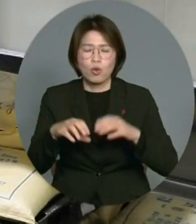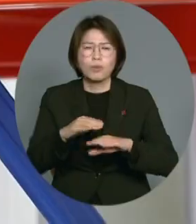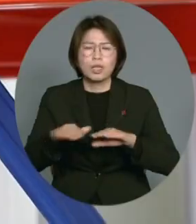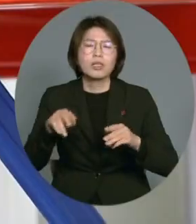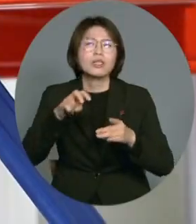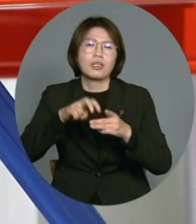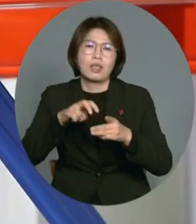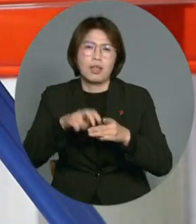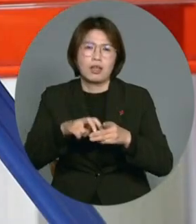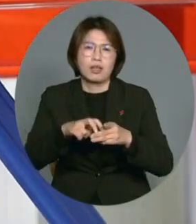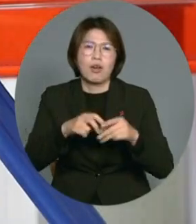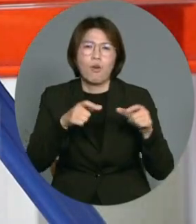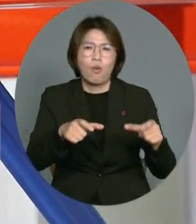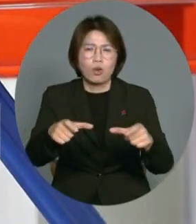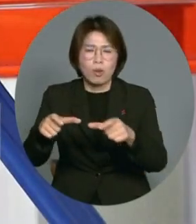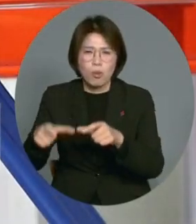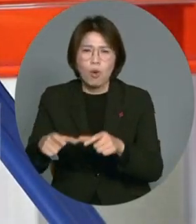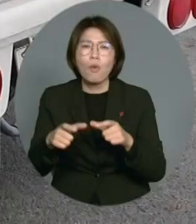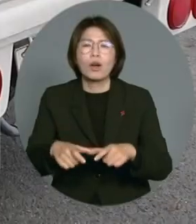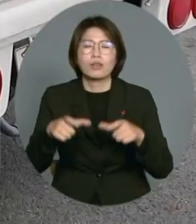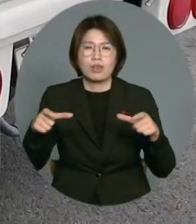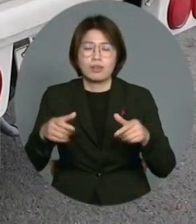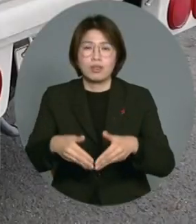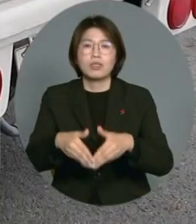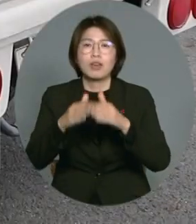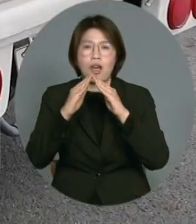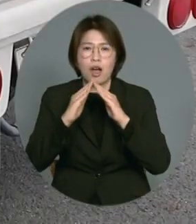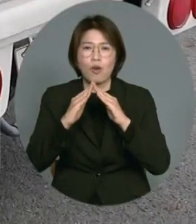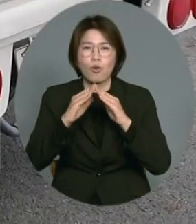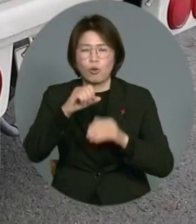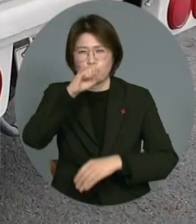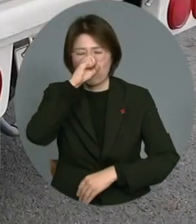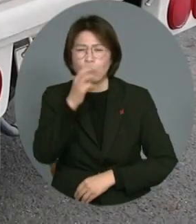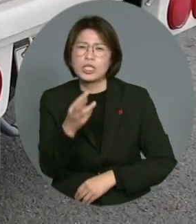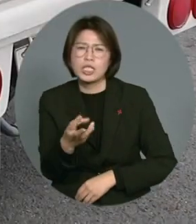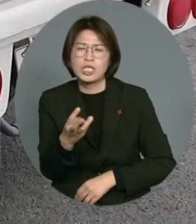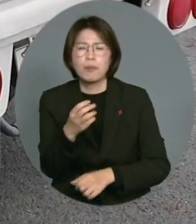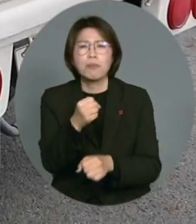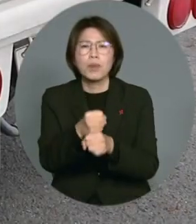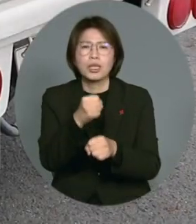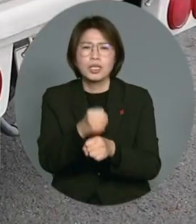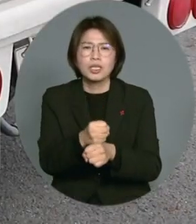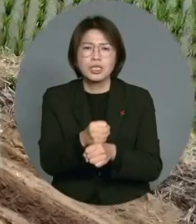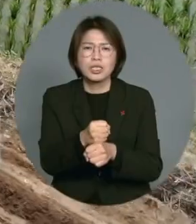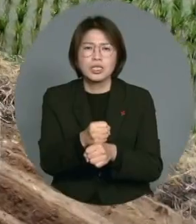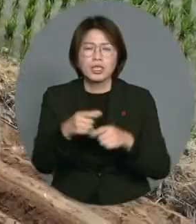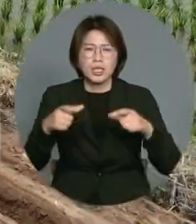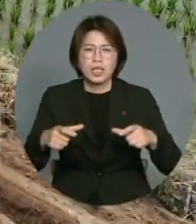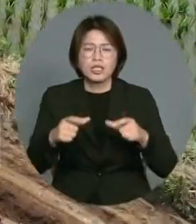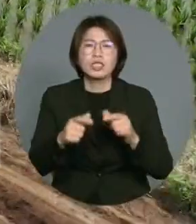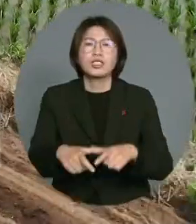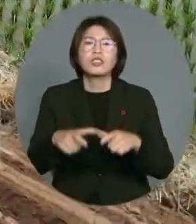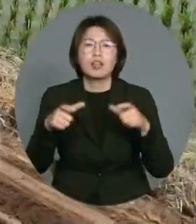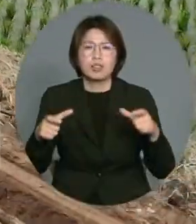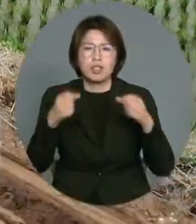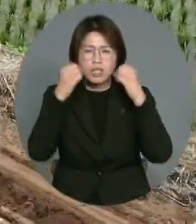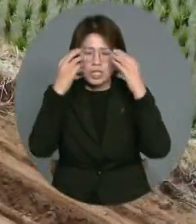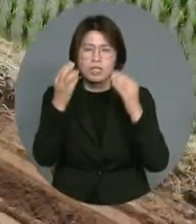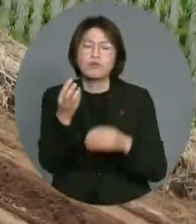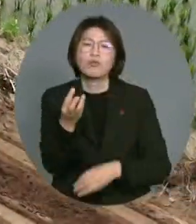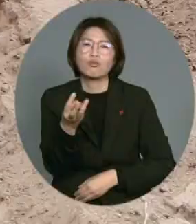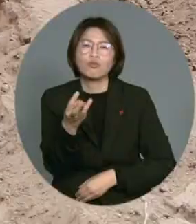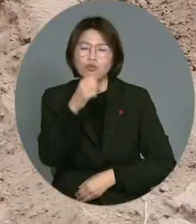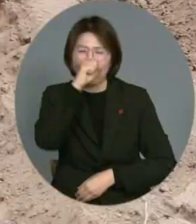종자종합처리센터를 권역별로 확대 설치하고 좋은 씨앗을 생산하는 최종 단지도 늘려 신품종 국산